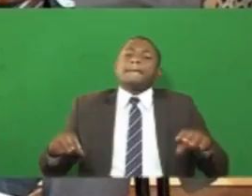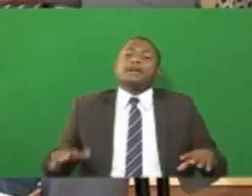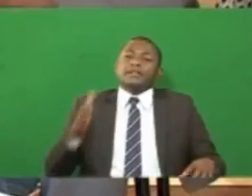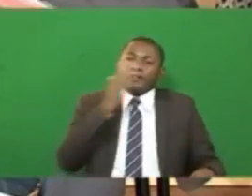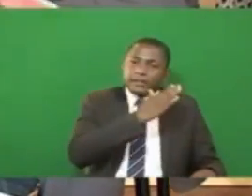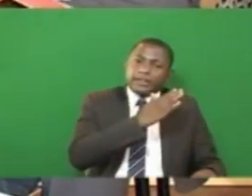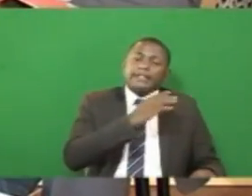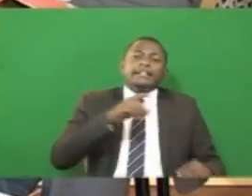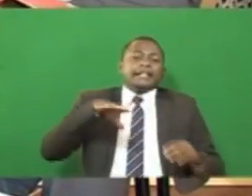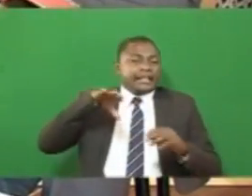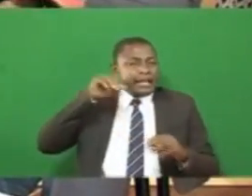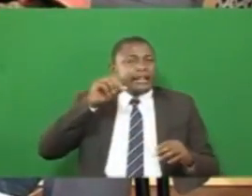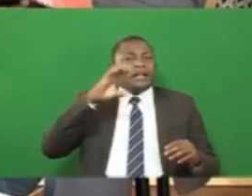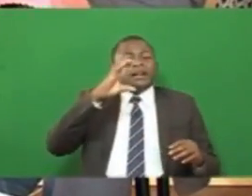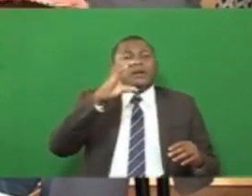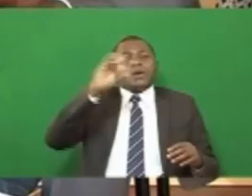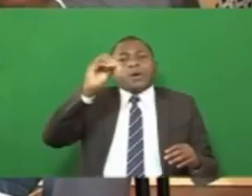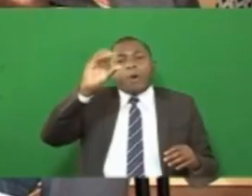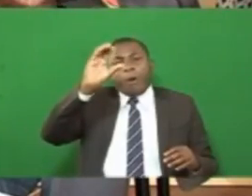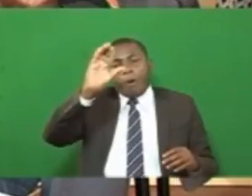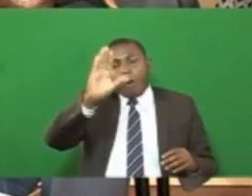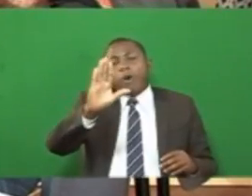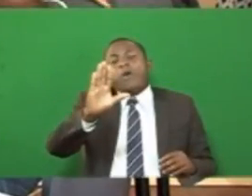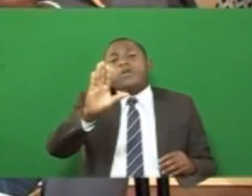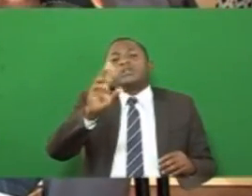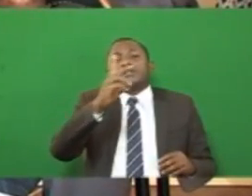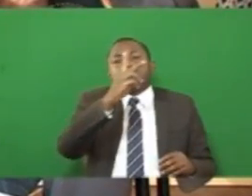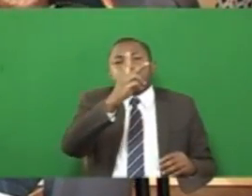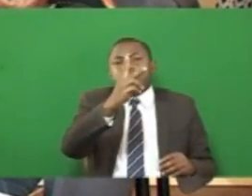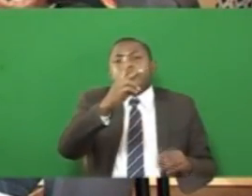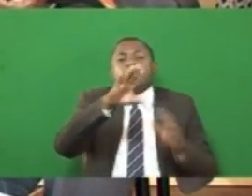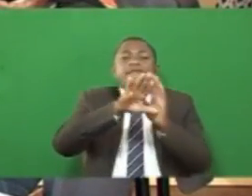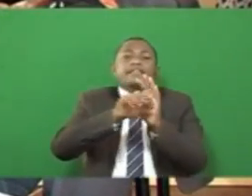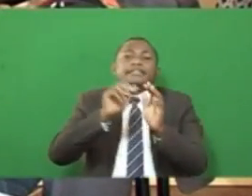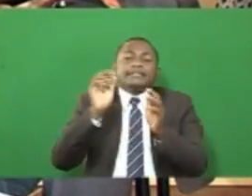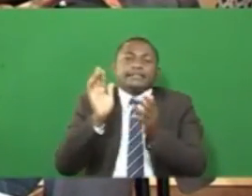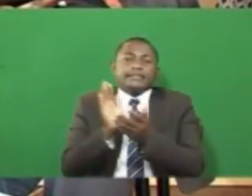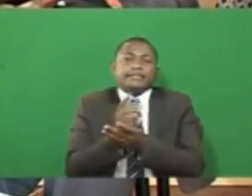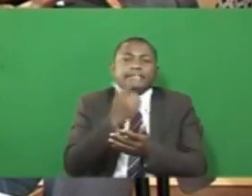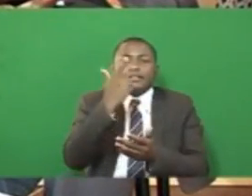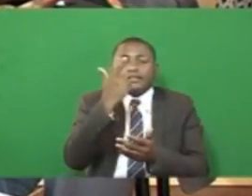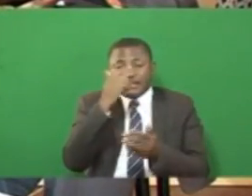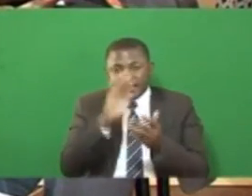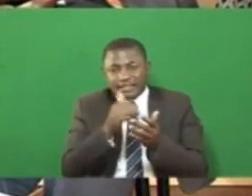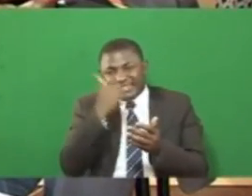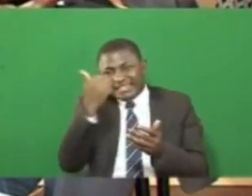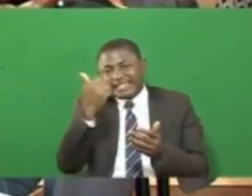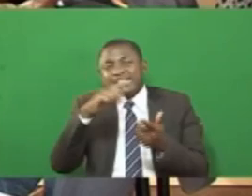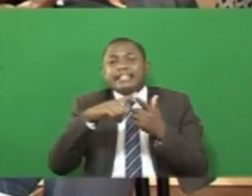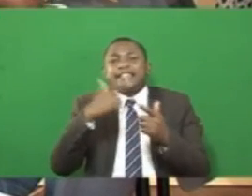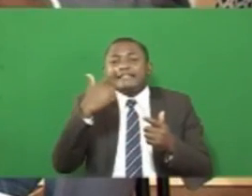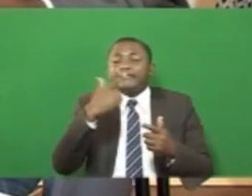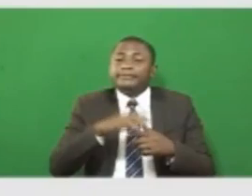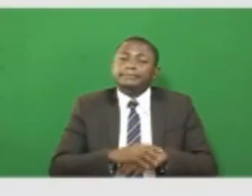pana vaKorose 2 Colossians 2 chapter 2 verse 16 na 17 ndo imwe ndima dzinoshandiswa na Satani. All